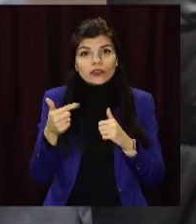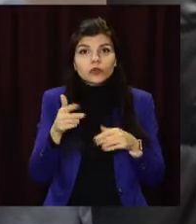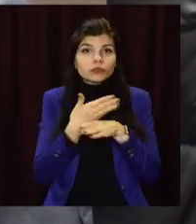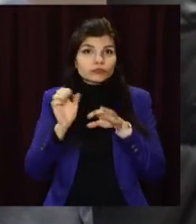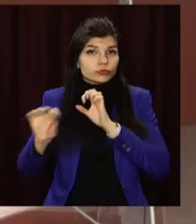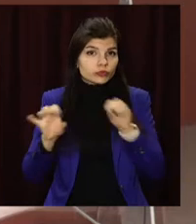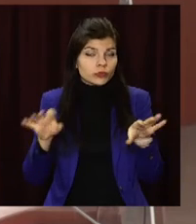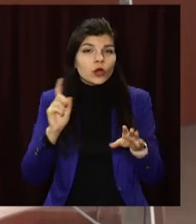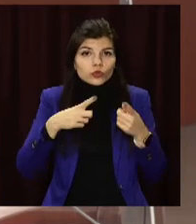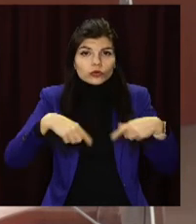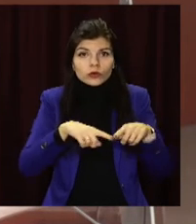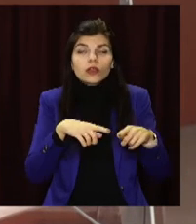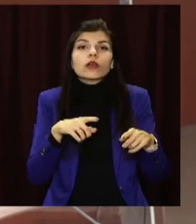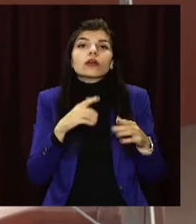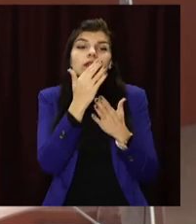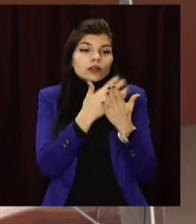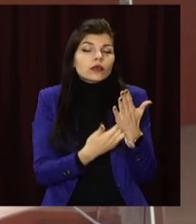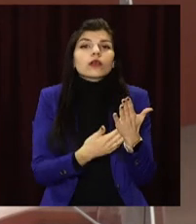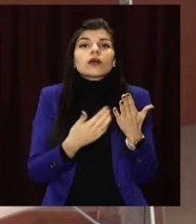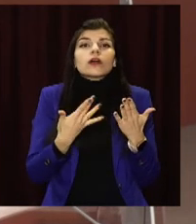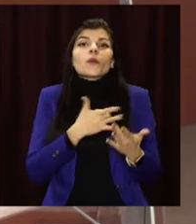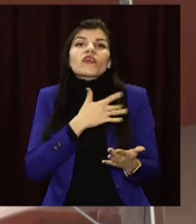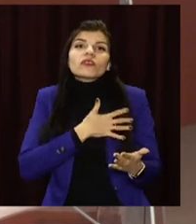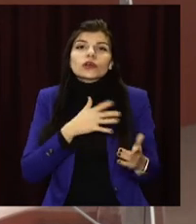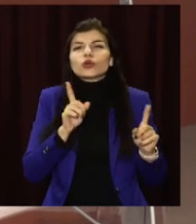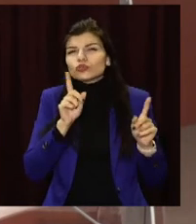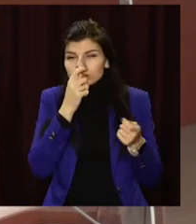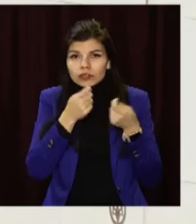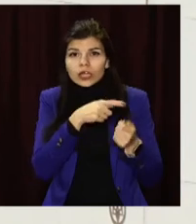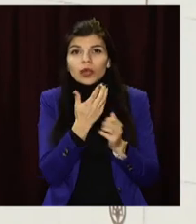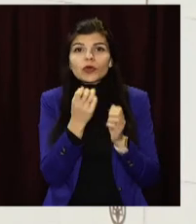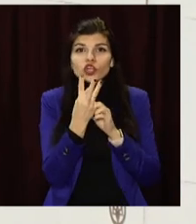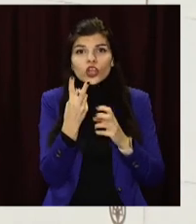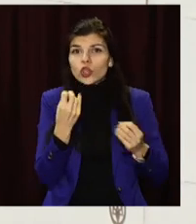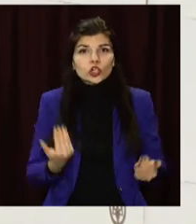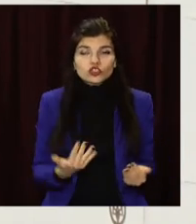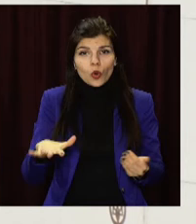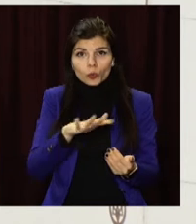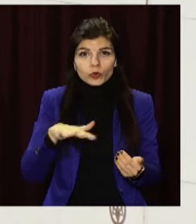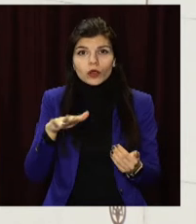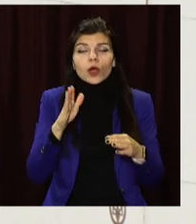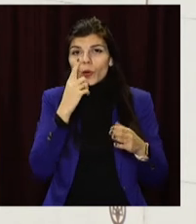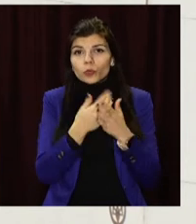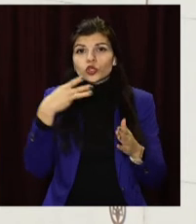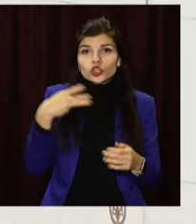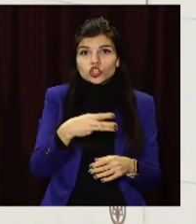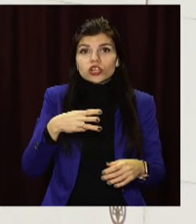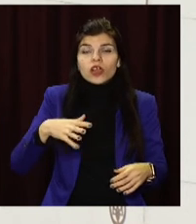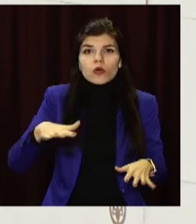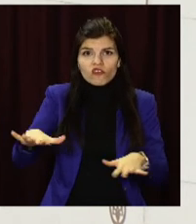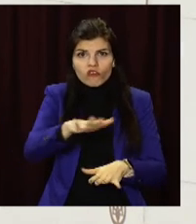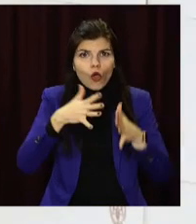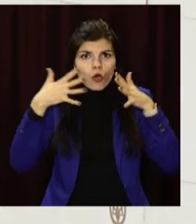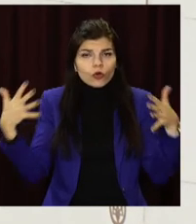Крім того, на сесії розширили перелік нерухомості для приватизації. В ньому 13 нежитлових об'єктів площею понад 3 тисячі квадратних